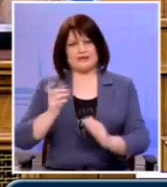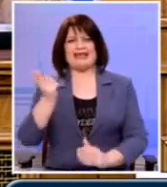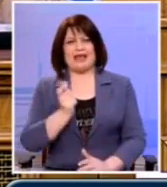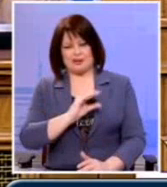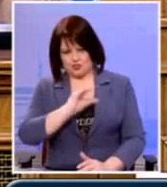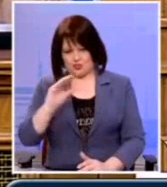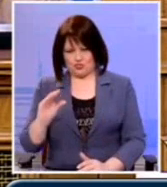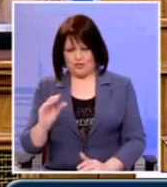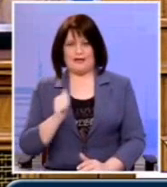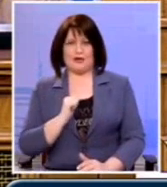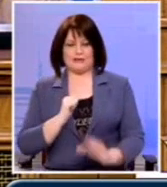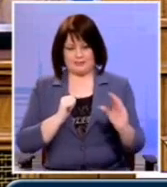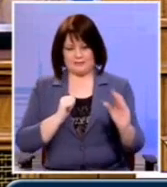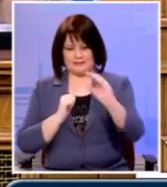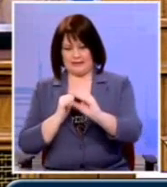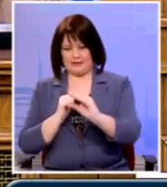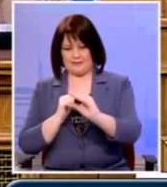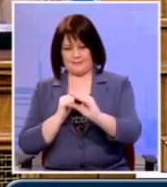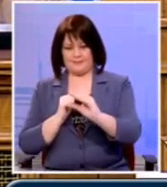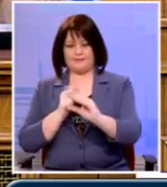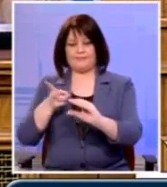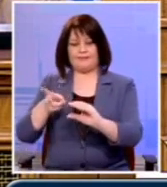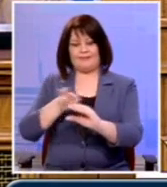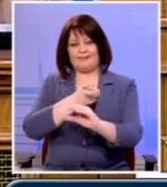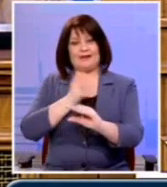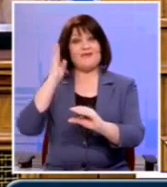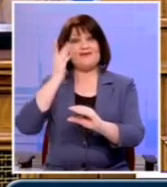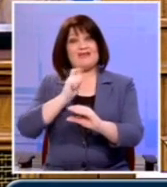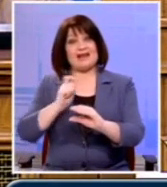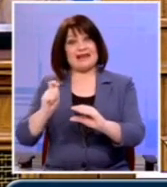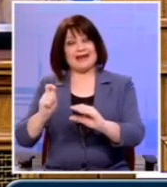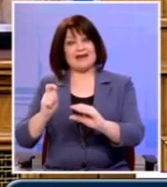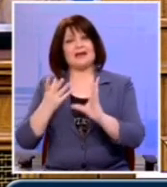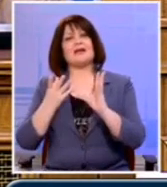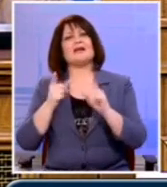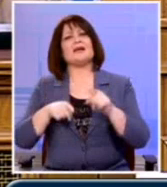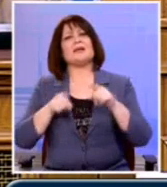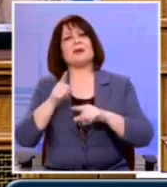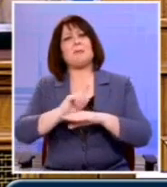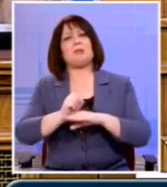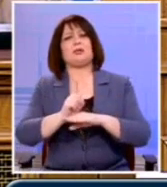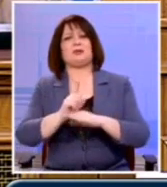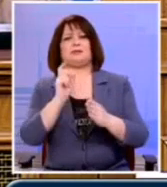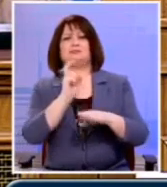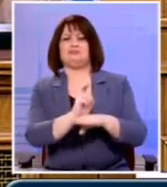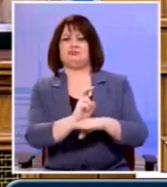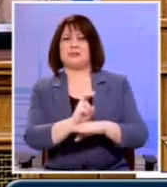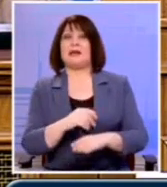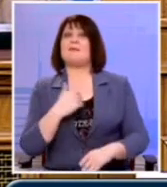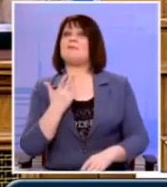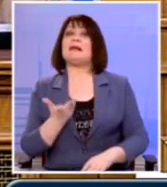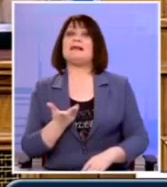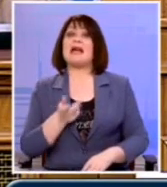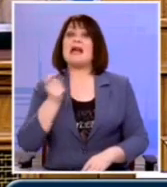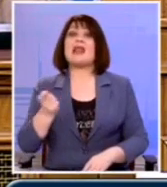στον ιδιώτη, κρατάει αυτό το χρέος στα βιβλία της για μερικά δευτερόλεπτα. Αμέσως μετά αυτό το